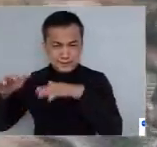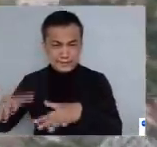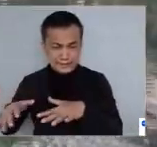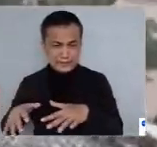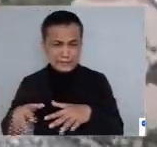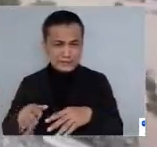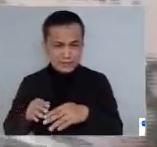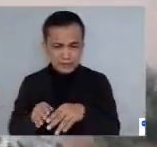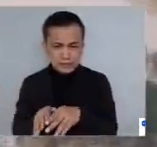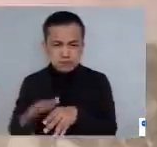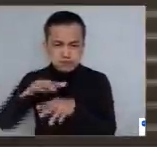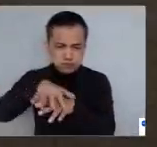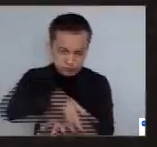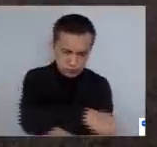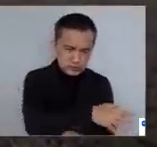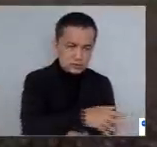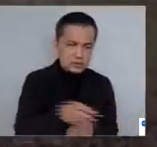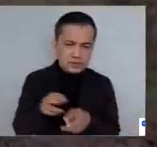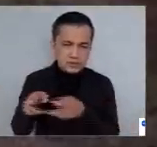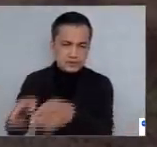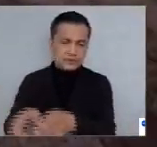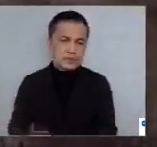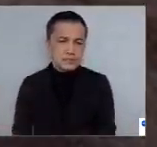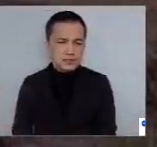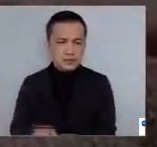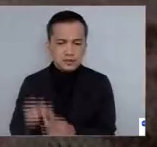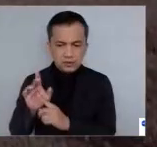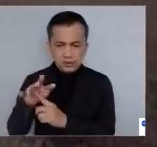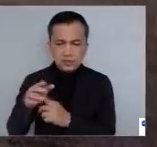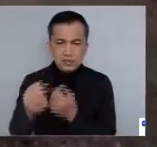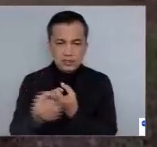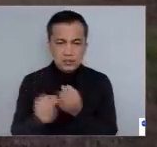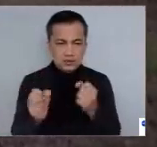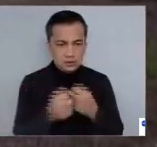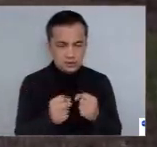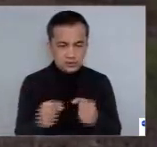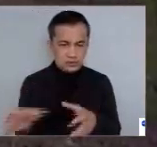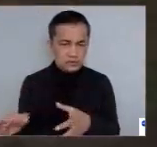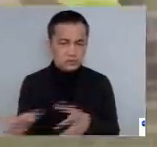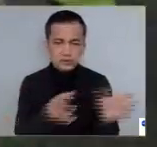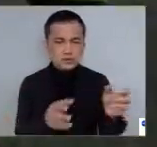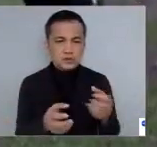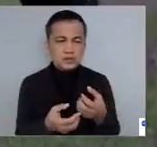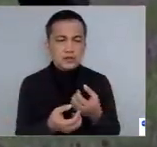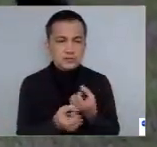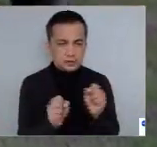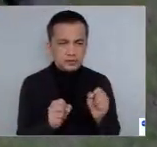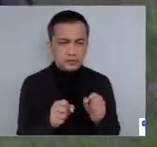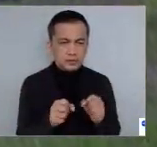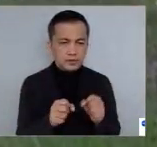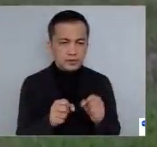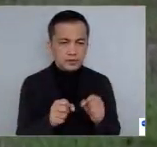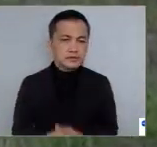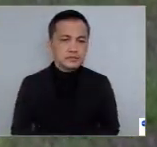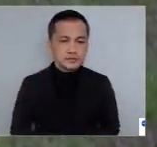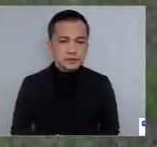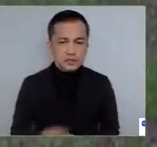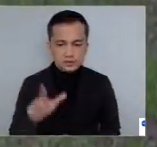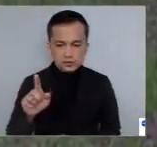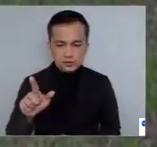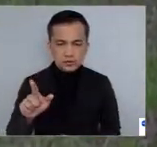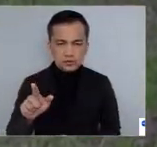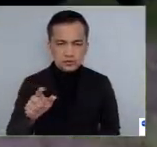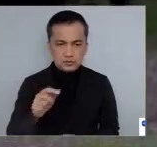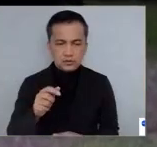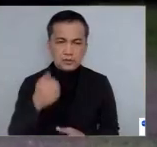sa mga ilog gumamit na ng helicopter mga rescuer para ilikas sa mga apektadong residente Dal is na ang kumpirmadong patay